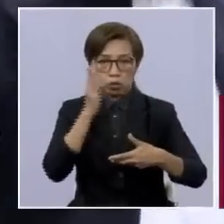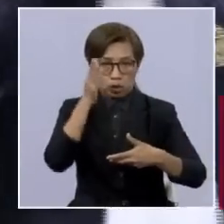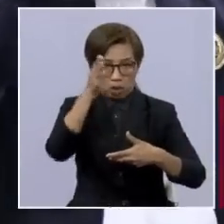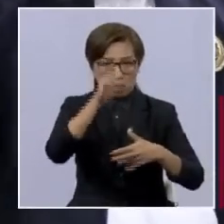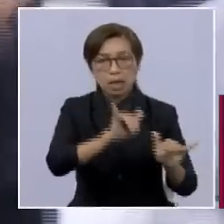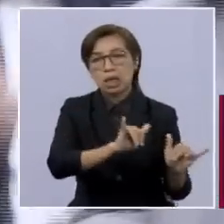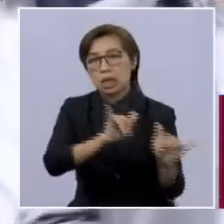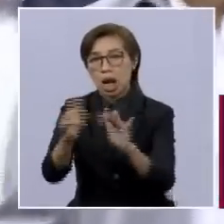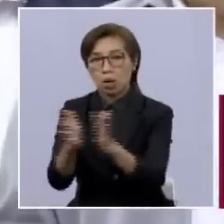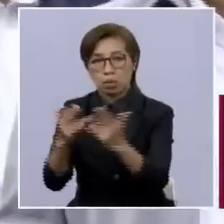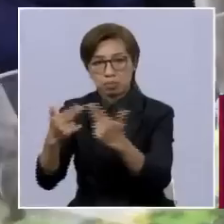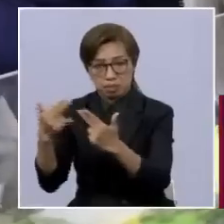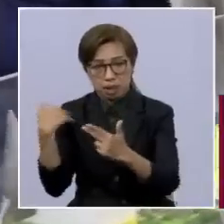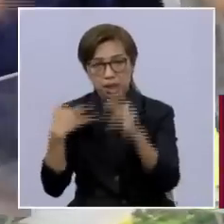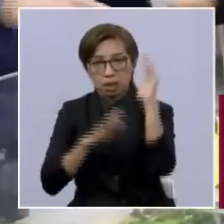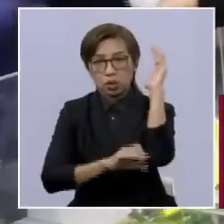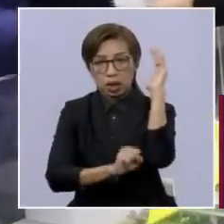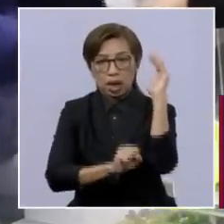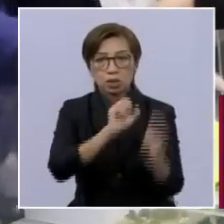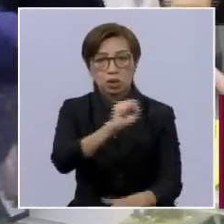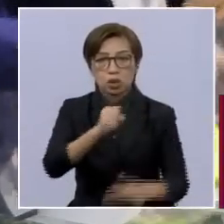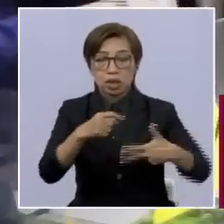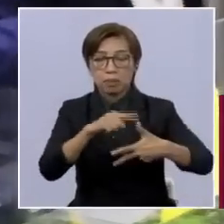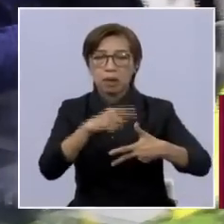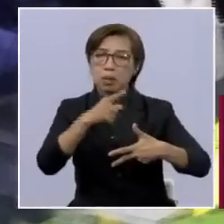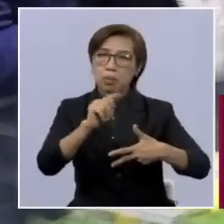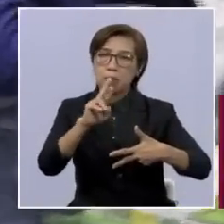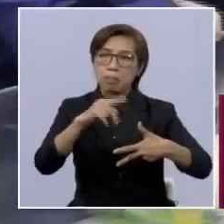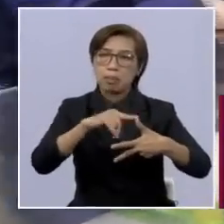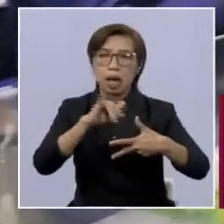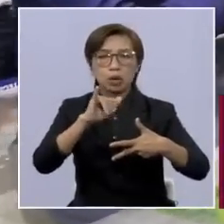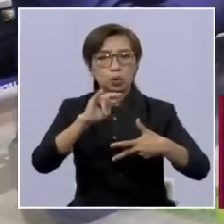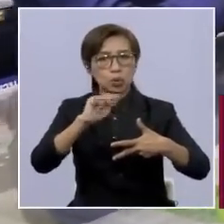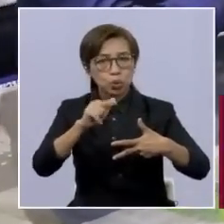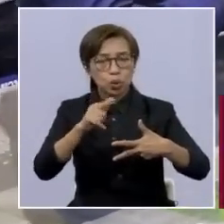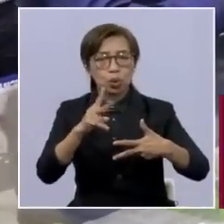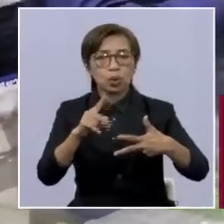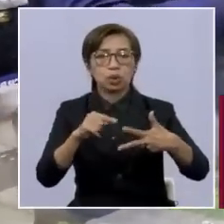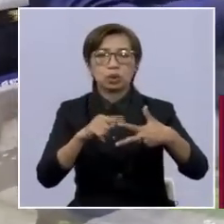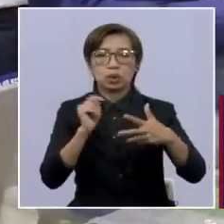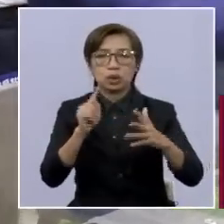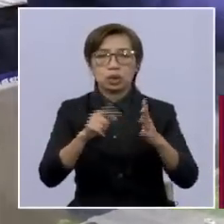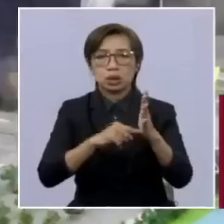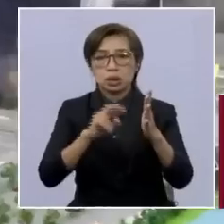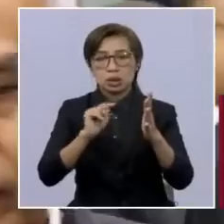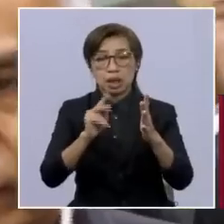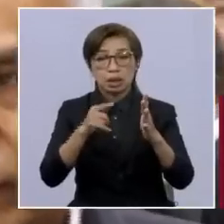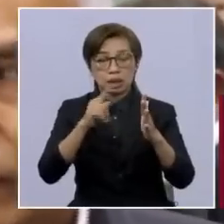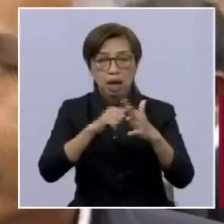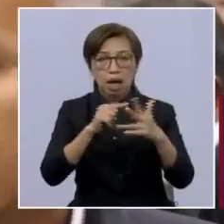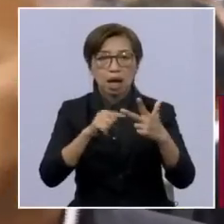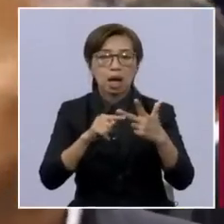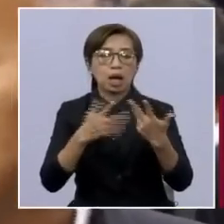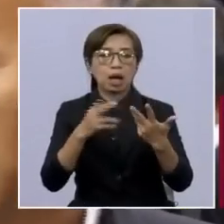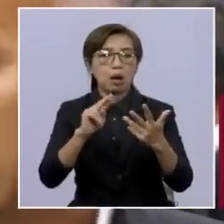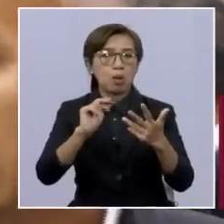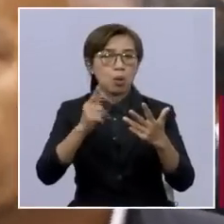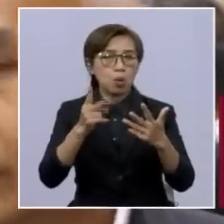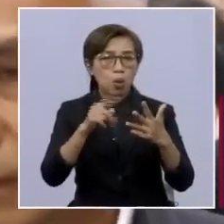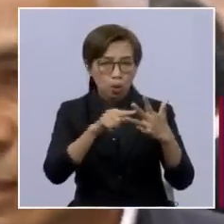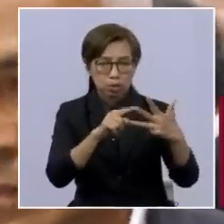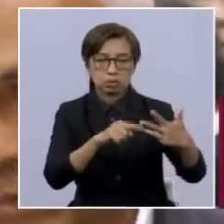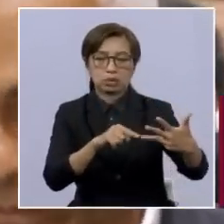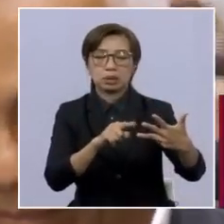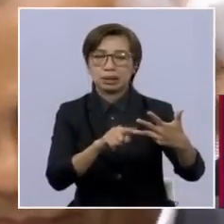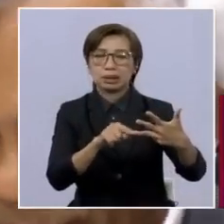สงขลานั่นก็คือคุณพยมพรหมเพชรคุณสัตราศรีปานคุณอรุณสวัสดีแล้วก็ยังมีคุณรงบุญสวยขวัญที่ม